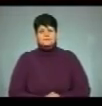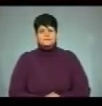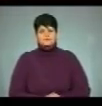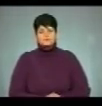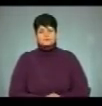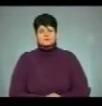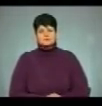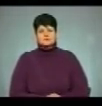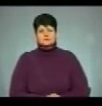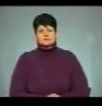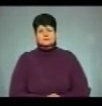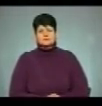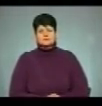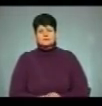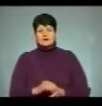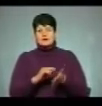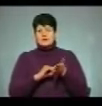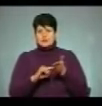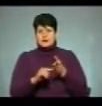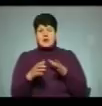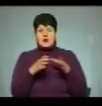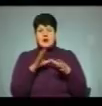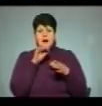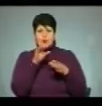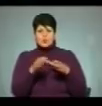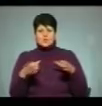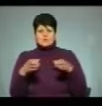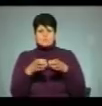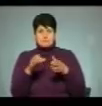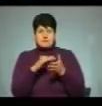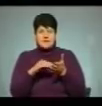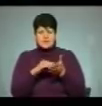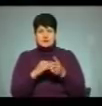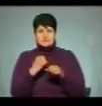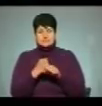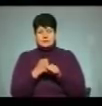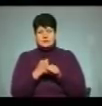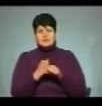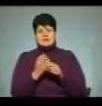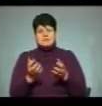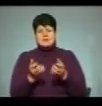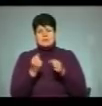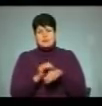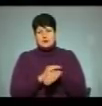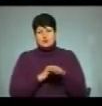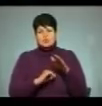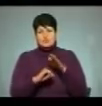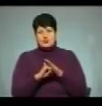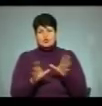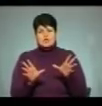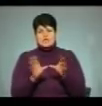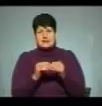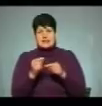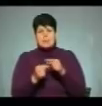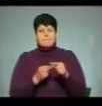новини. Зазначу, аудіозбірка увійшла у соціальний проект «Скарби файного міста» за підтримки благодійного фонду «Єднання